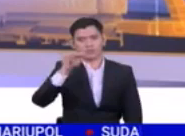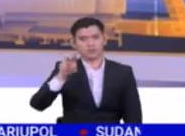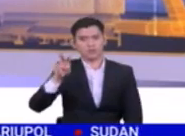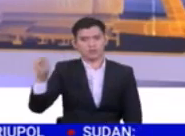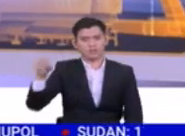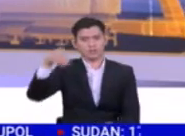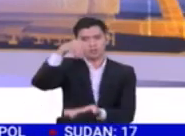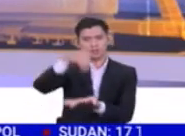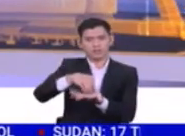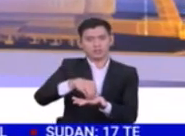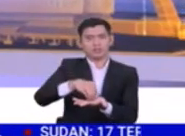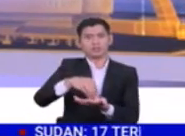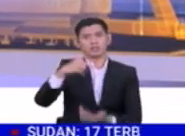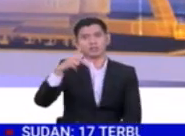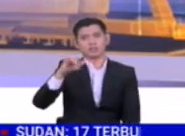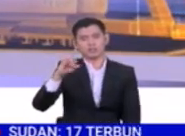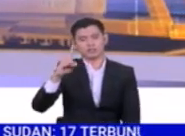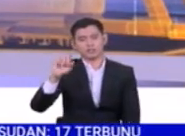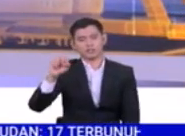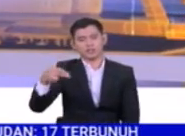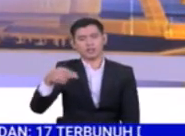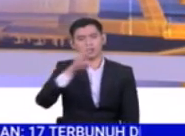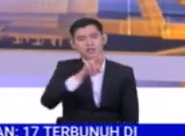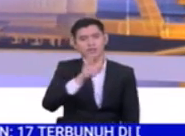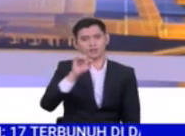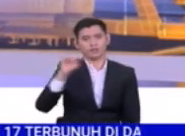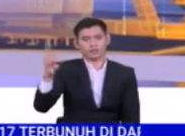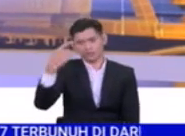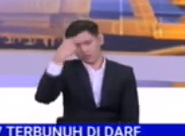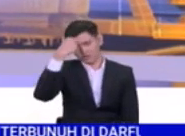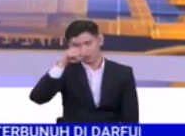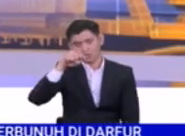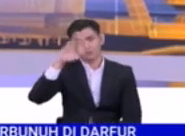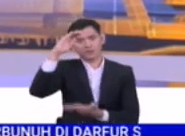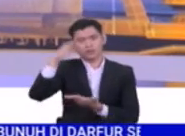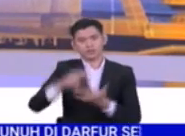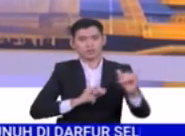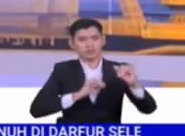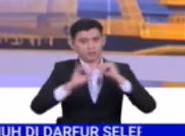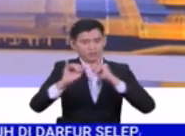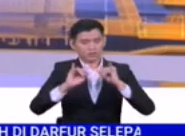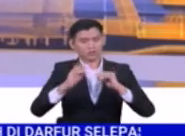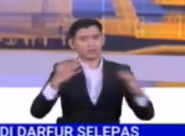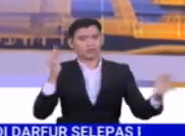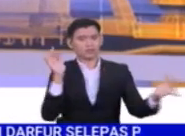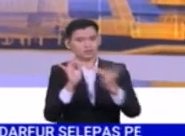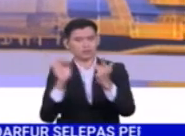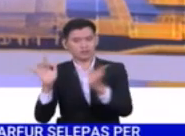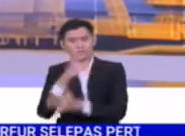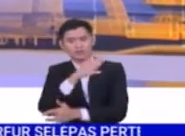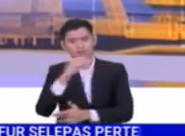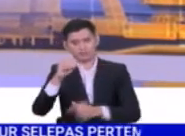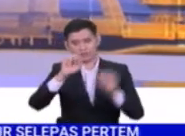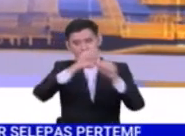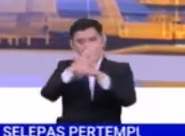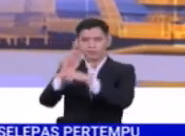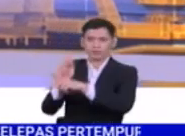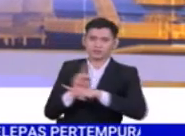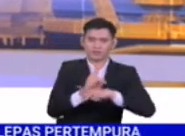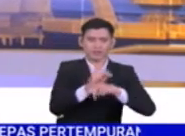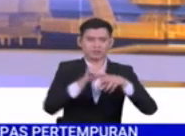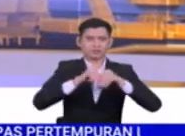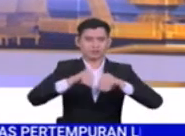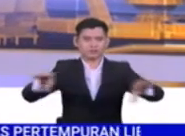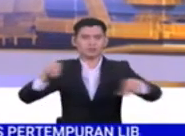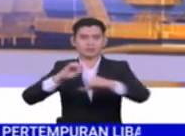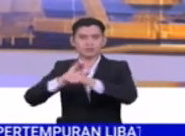di sintok Kedah penggunaan RFID dapat mengurangkan interaksi secara langsung antara Dragon bagi mengawal penularan